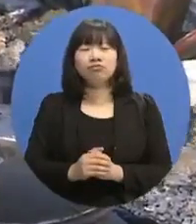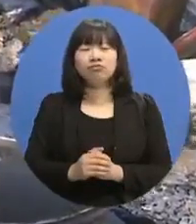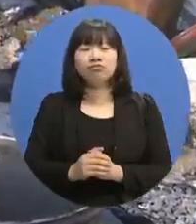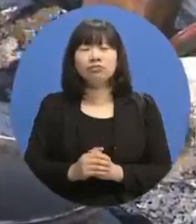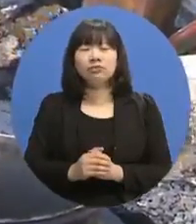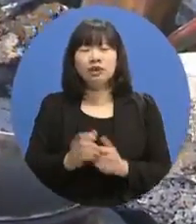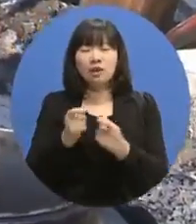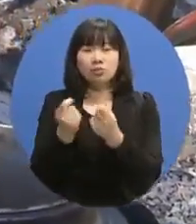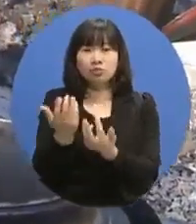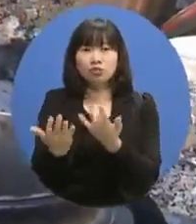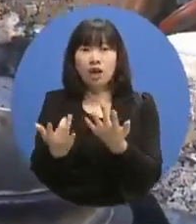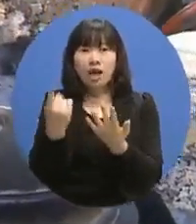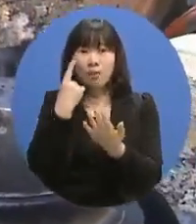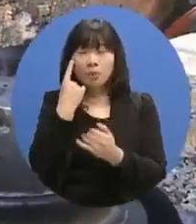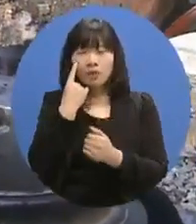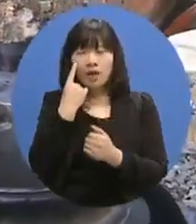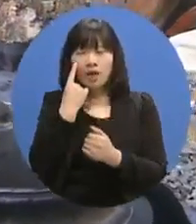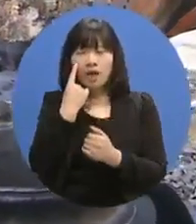불 붙이자.